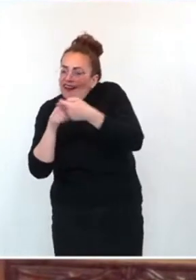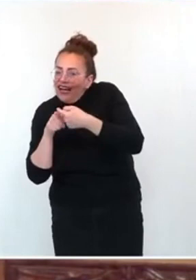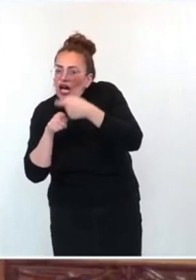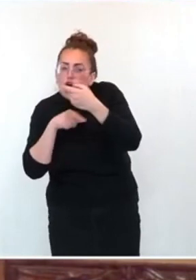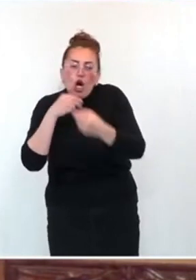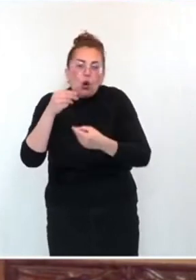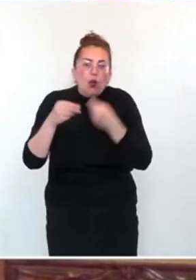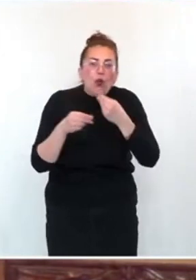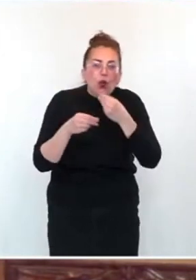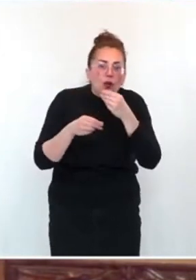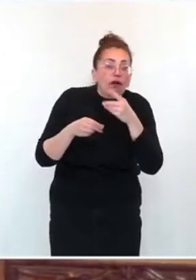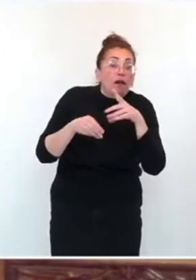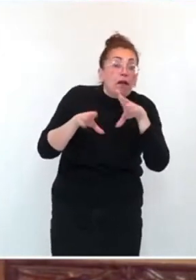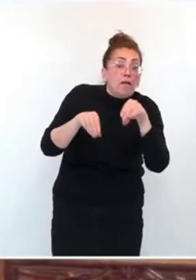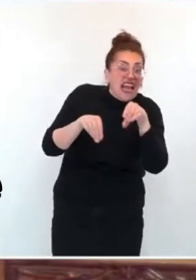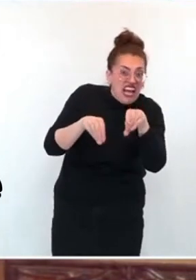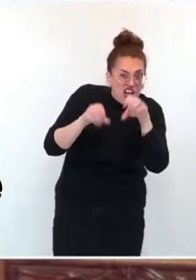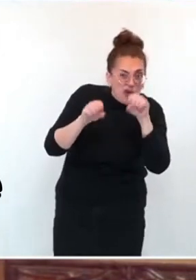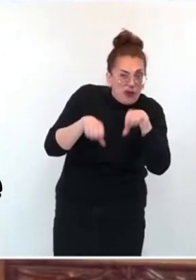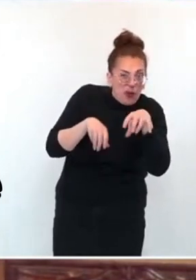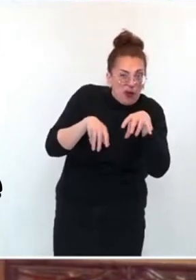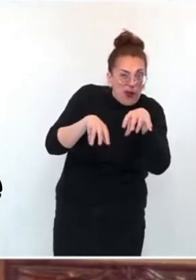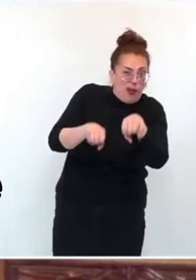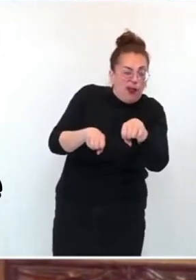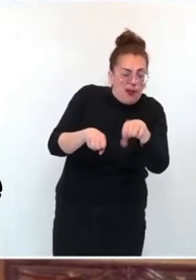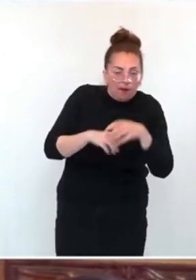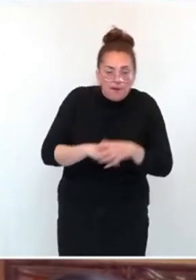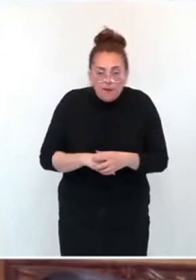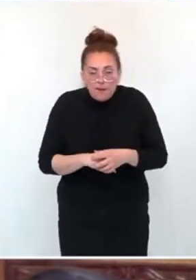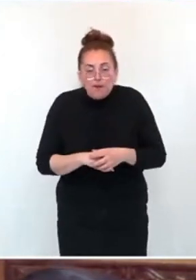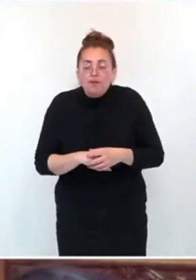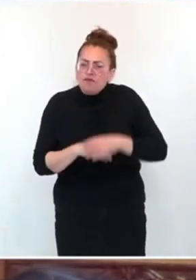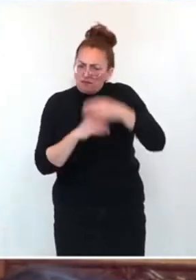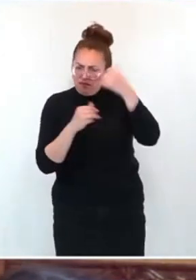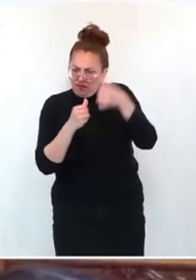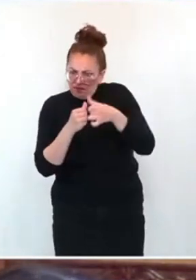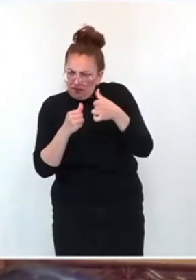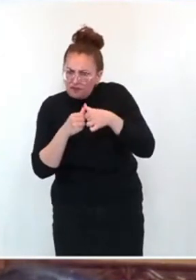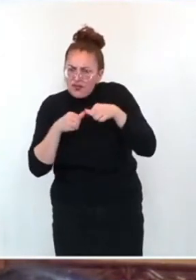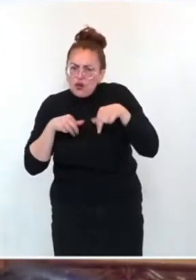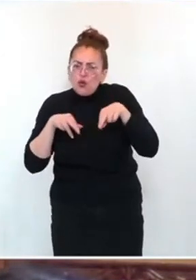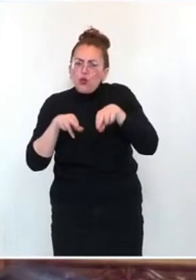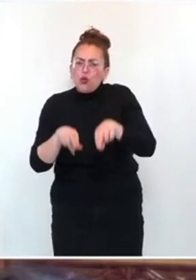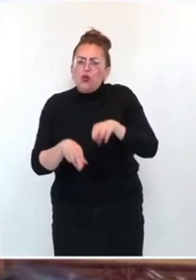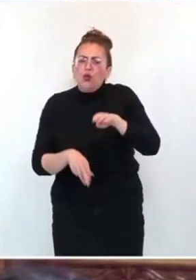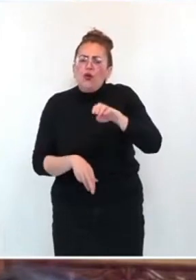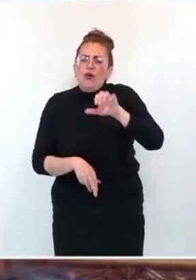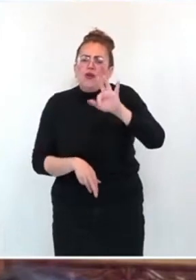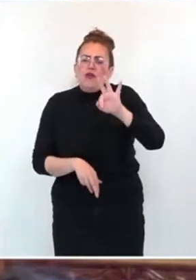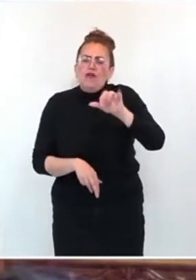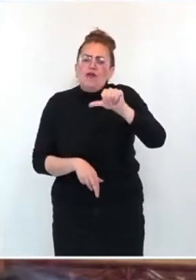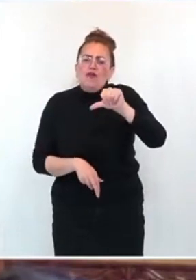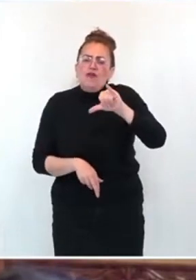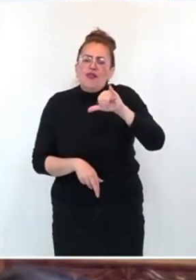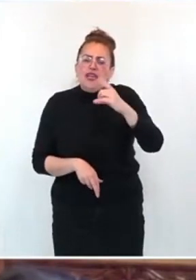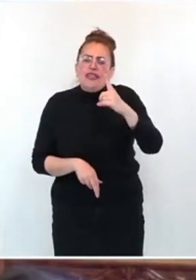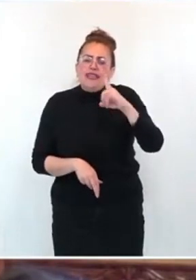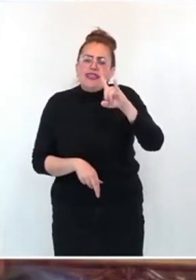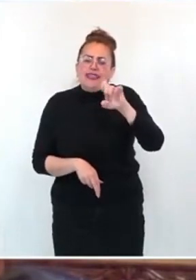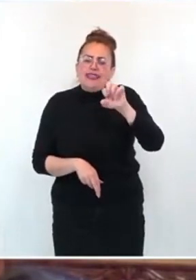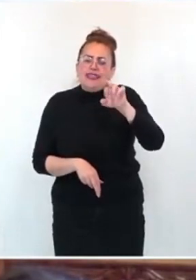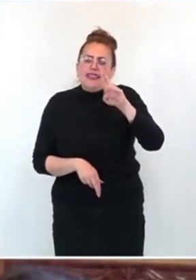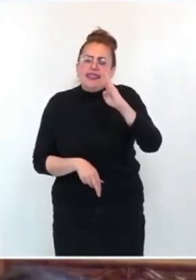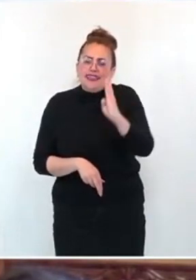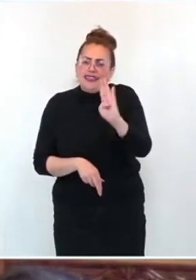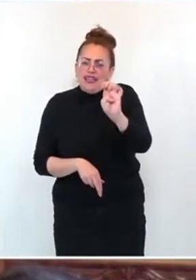secteurs d'Amédée-Saint-Germain. Aussi, rappelons que nous avions préempté un bien rue Fédherbe avec l'objectif d'y maintenir aussi des espaces